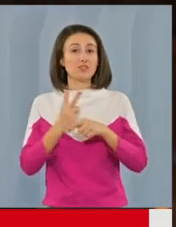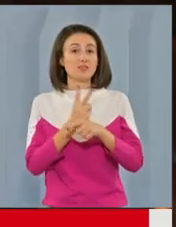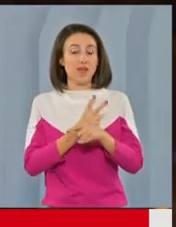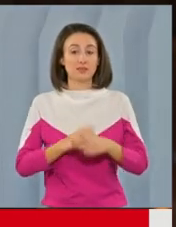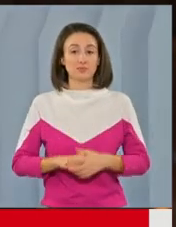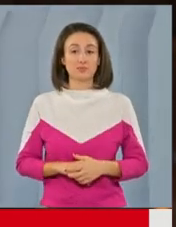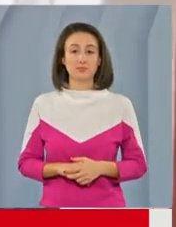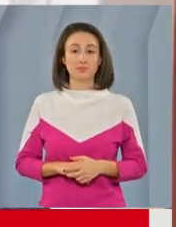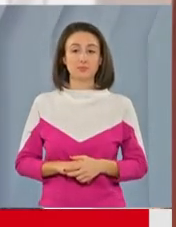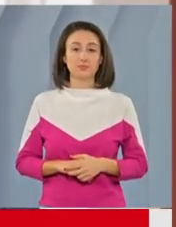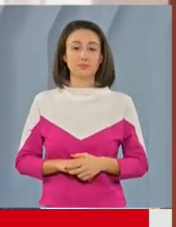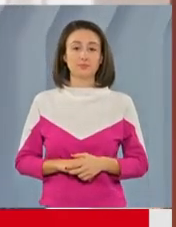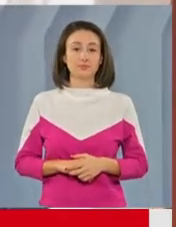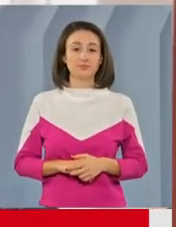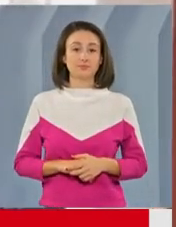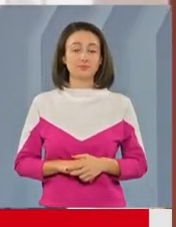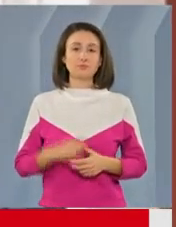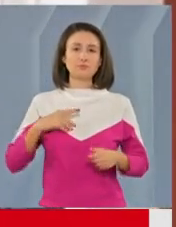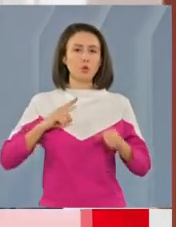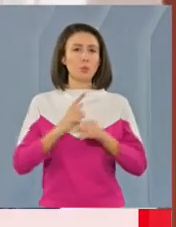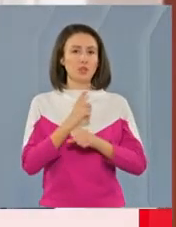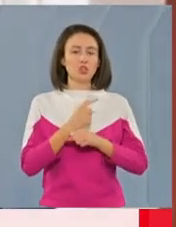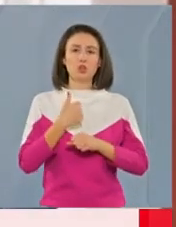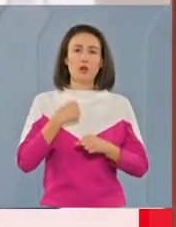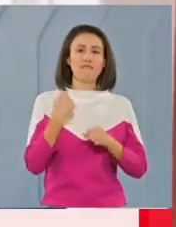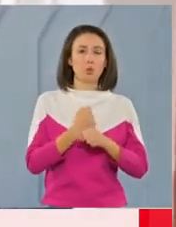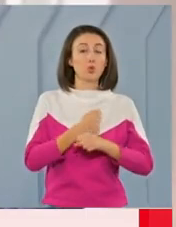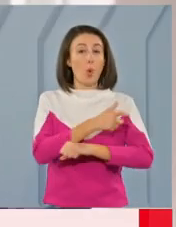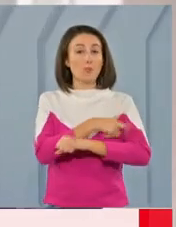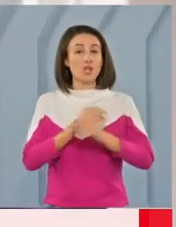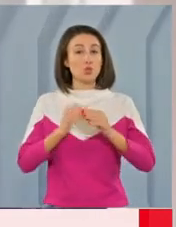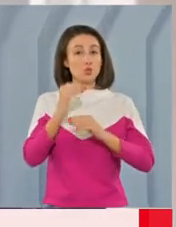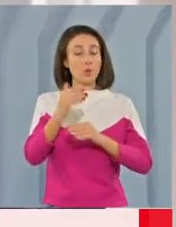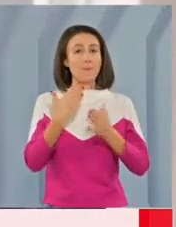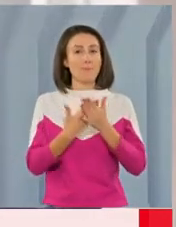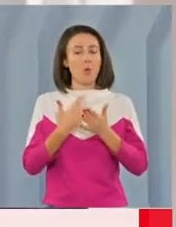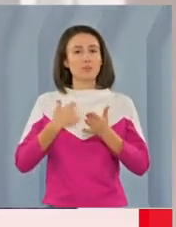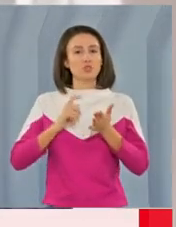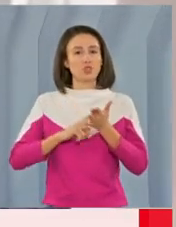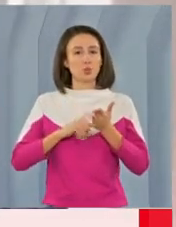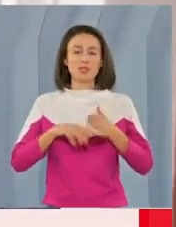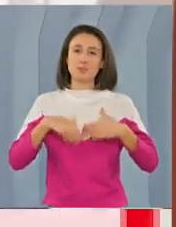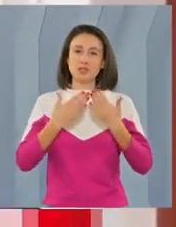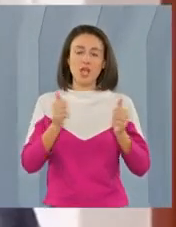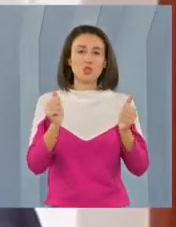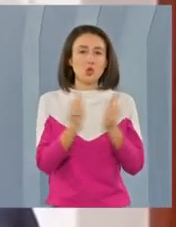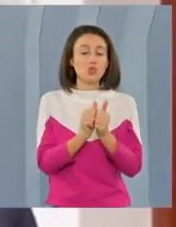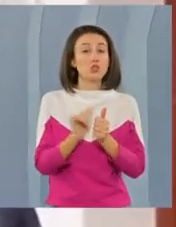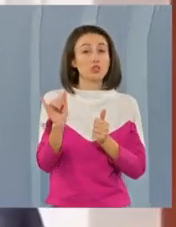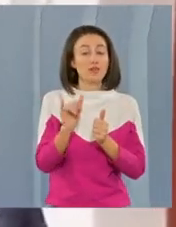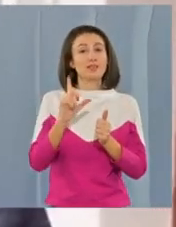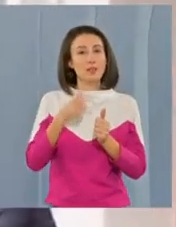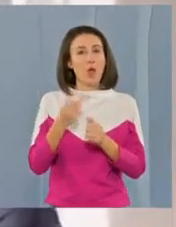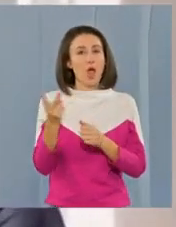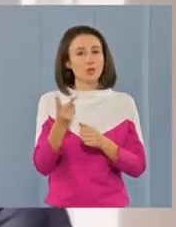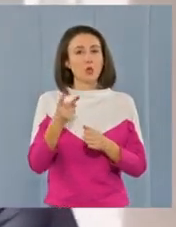stat. O bătaie de joc ce mi-a făcut Comisia Superioară, pentru că am solicitat să mi se dea cu însoțitor, ce trebuia să aveți